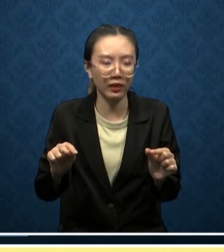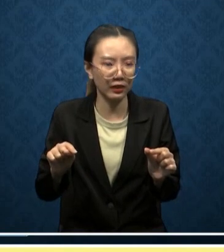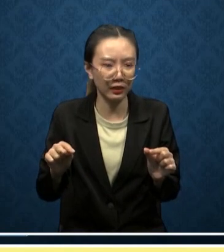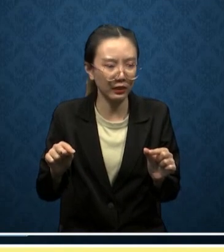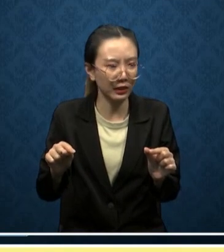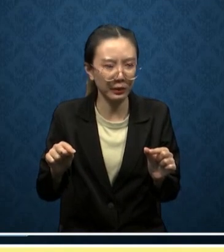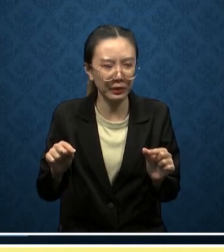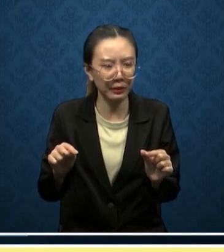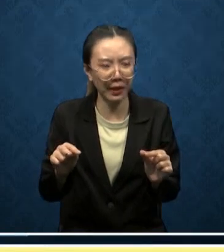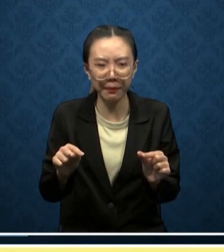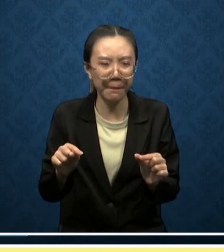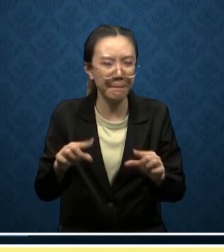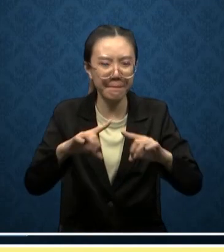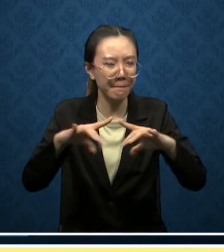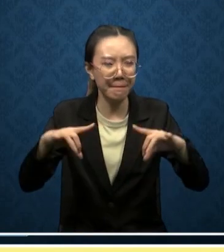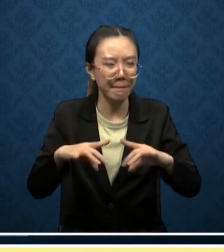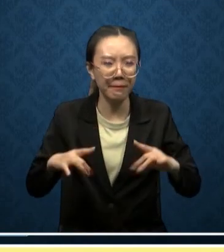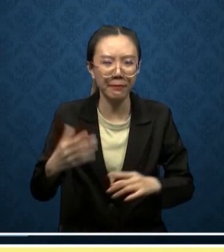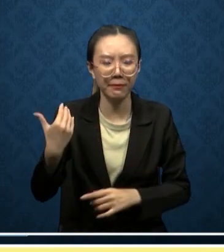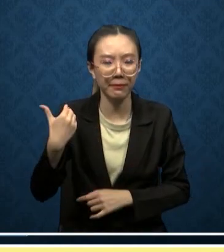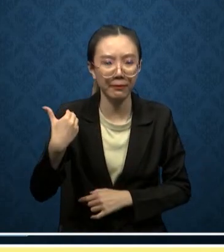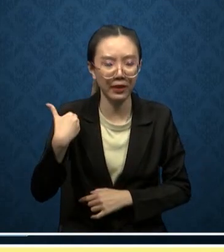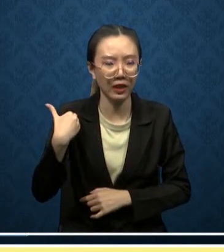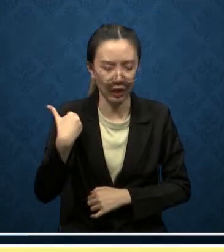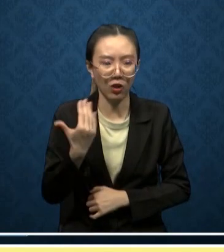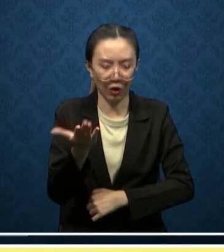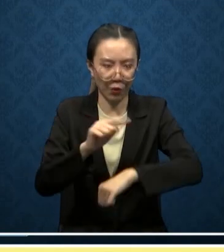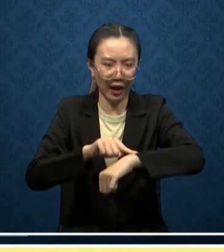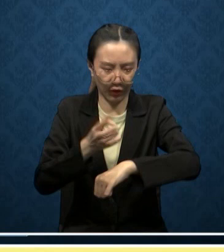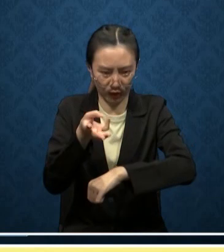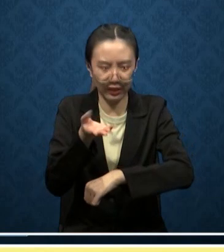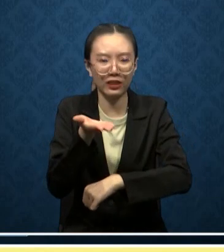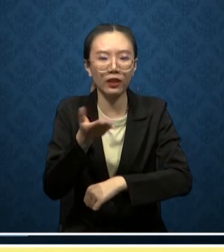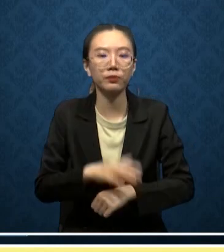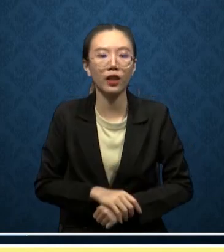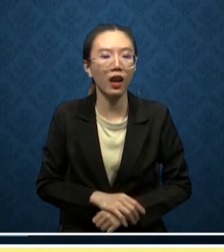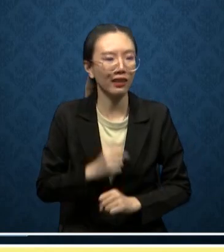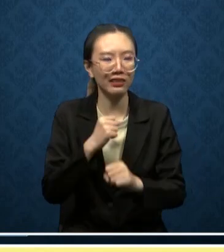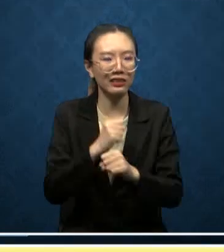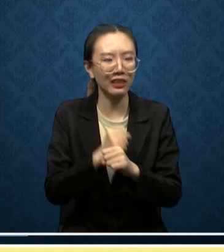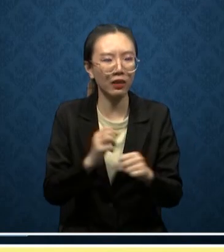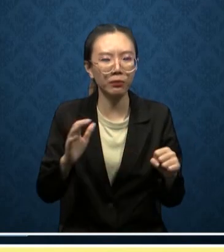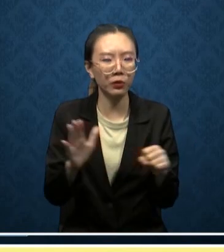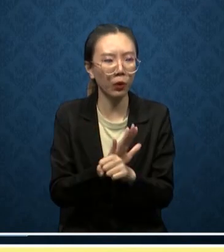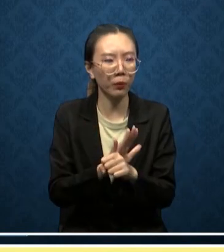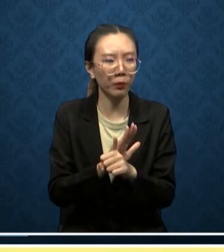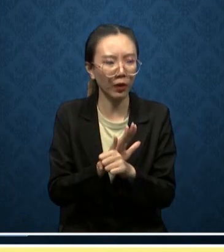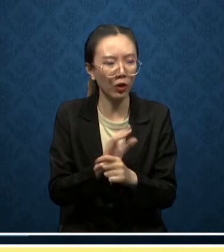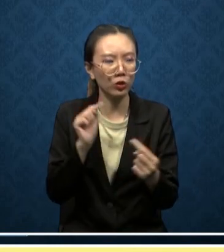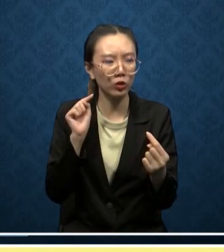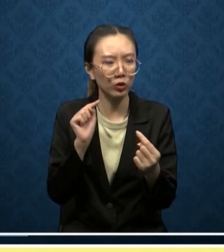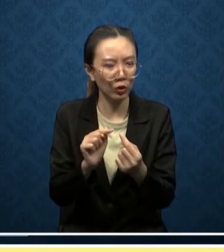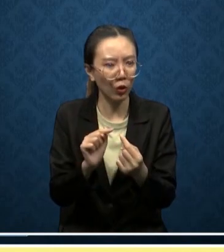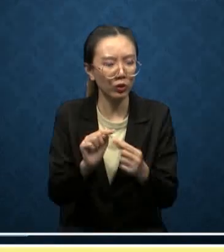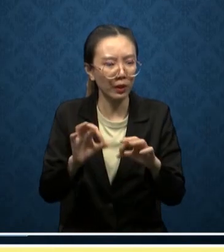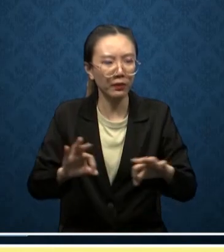โจทย์การขับเคลื่อนด้านยศาชาติเลยท่านประธานขออีกสักนิดเดียวครับท่านประธานครับขบวนการงานก็ไม่ครบถ้วนไม่สามารถดำเนินการและไม่ตอบโจทย์ได้ประเด็นสุด